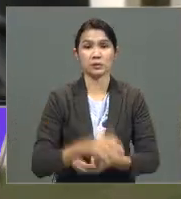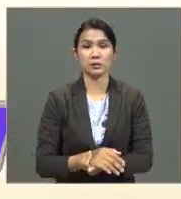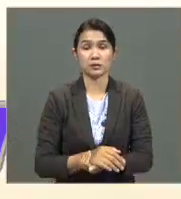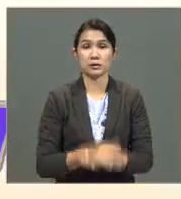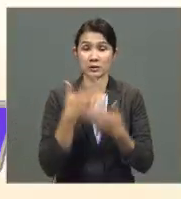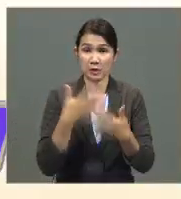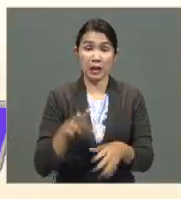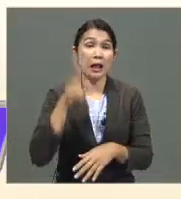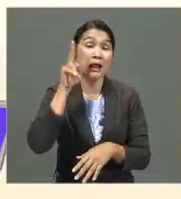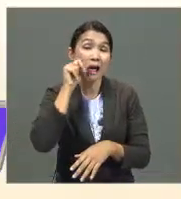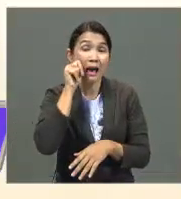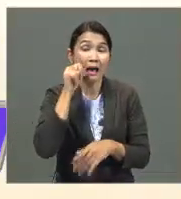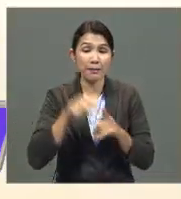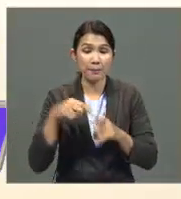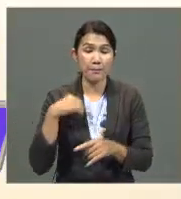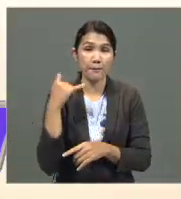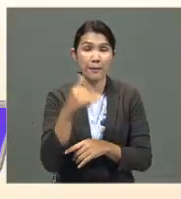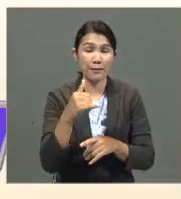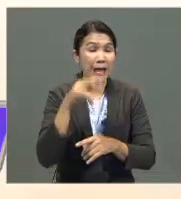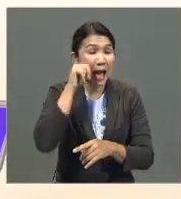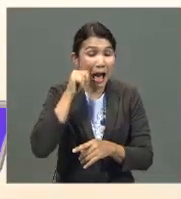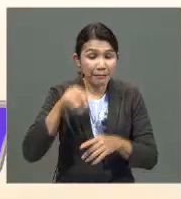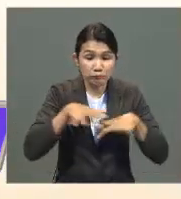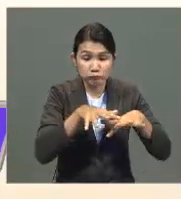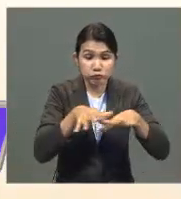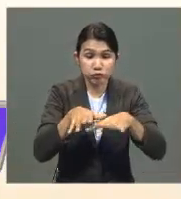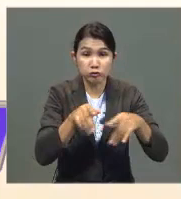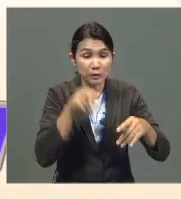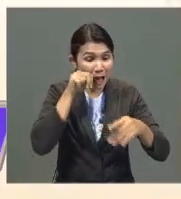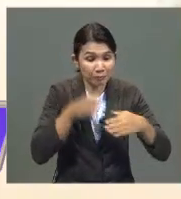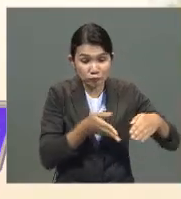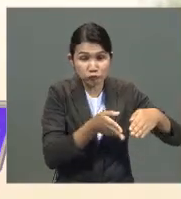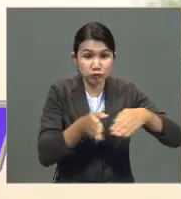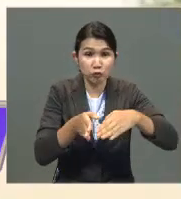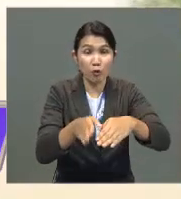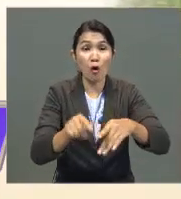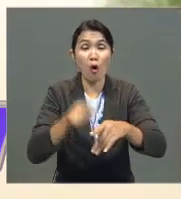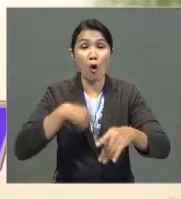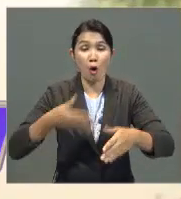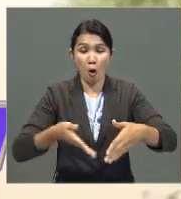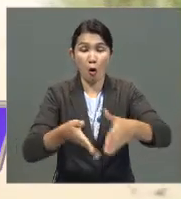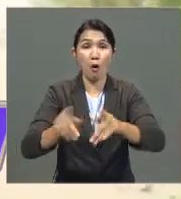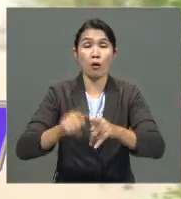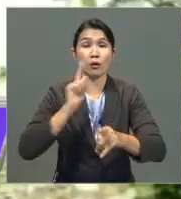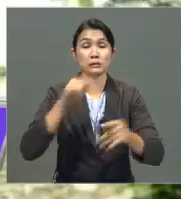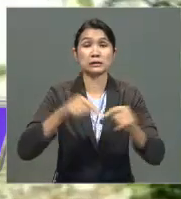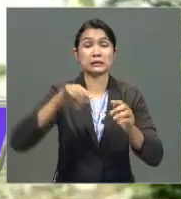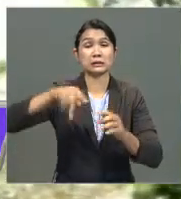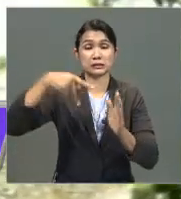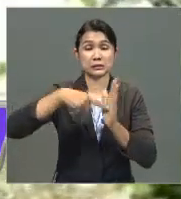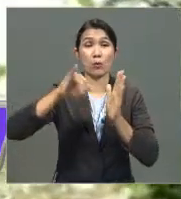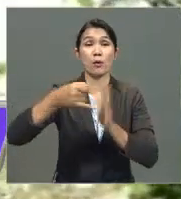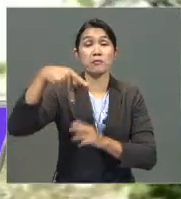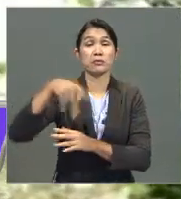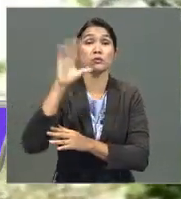ดูอีกจุดหนึ่งทัศน์หลังจากนั้นที่เดินทางไปที่อำเภอศรีสำโรงอำเภอกงไกรลาศแล้วจะเดินทางไปที่บริเวณคลองเมมที่อำเภอพรหมพิรามจังหวัดพิษณุโลก